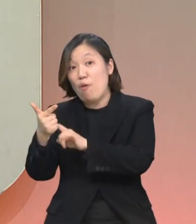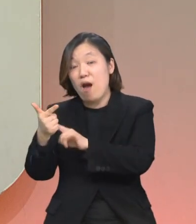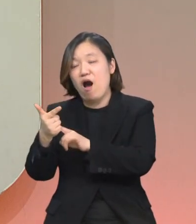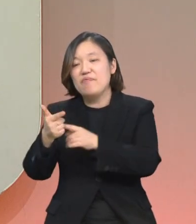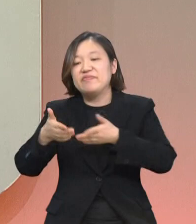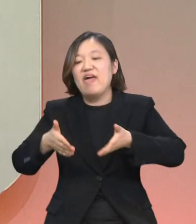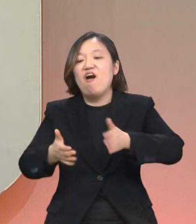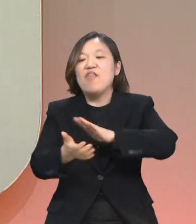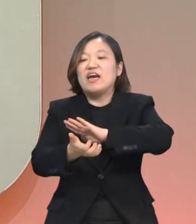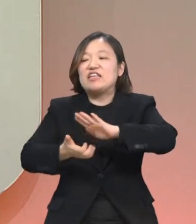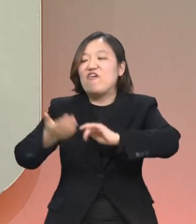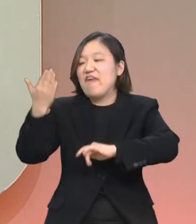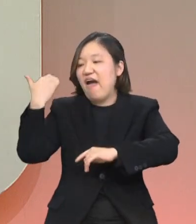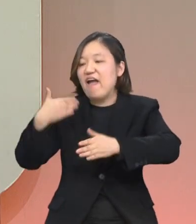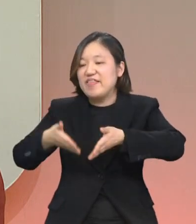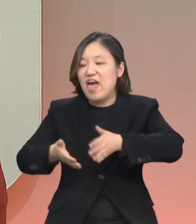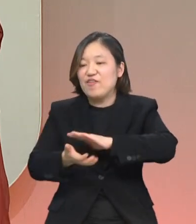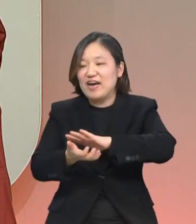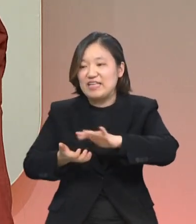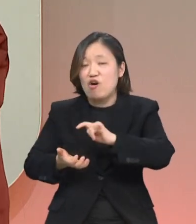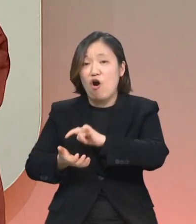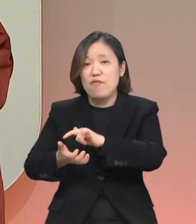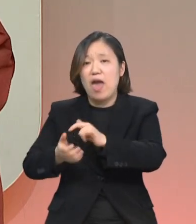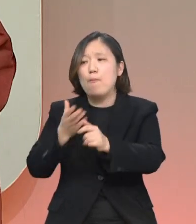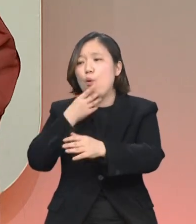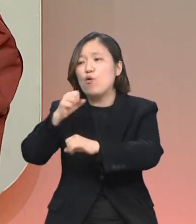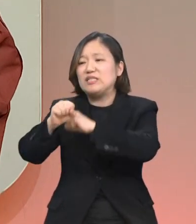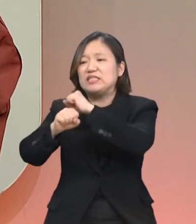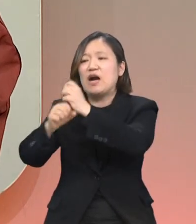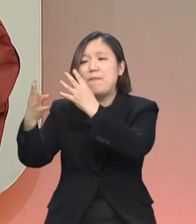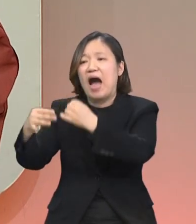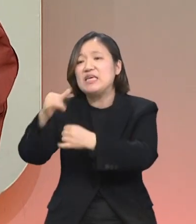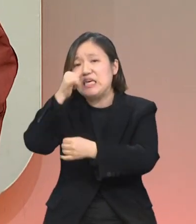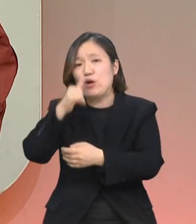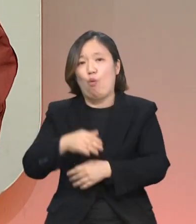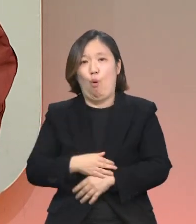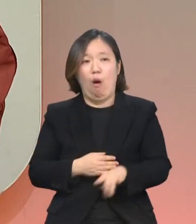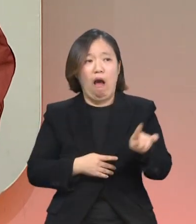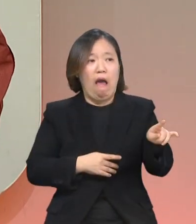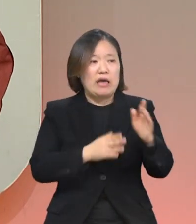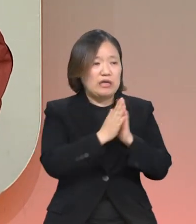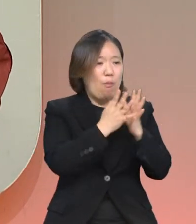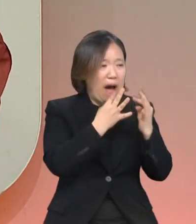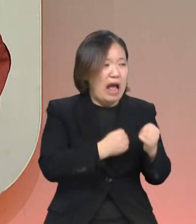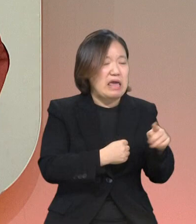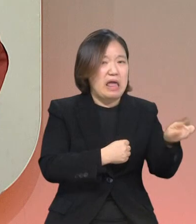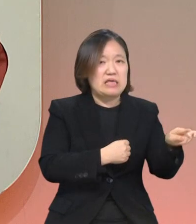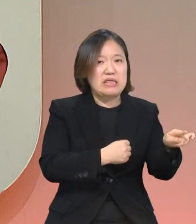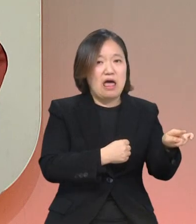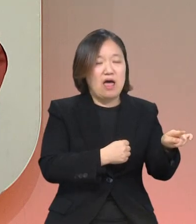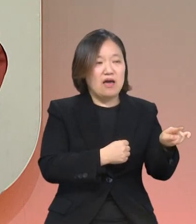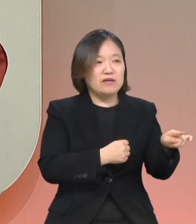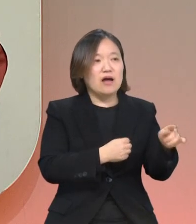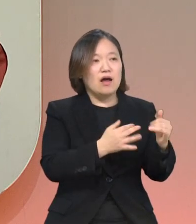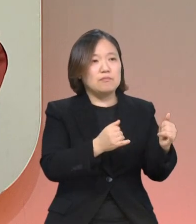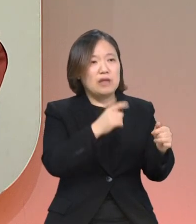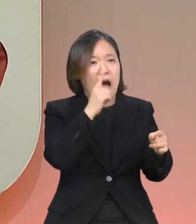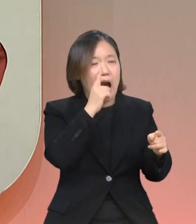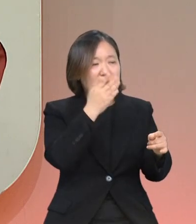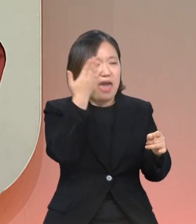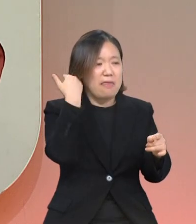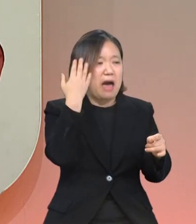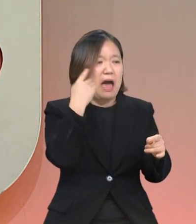거고 기도를 많이 했는데도 효과가 더딘 사람은 그만큼 풀어야 할 매듭과